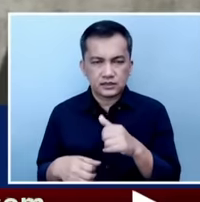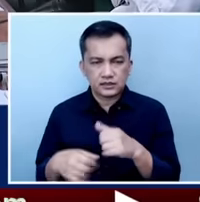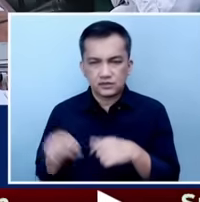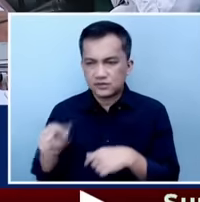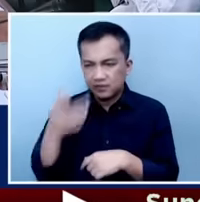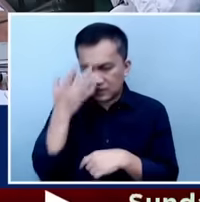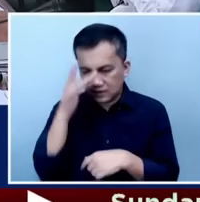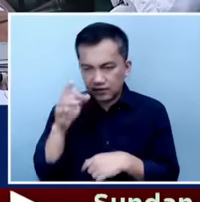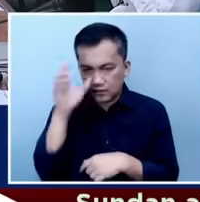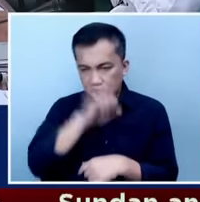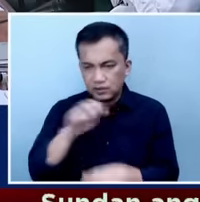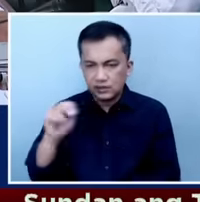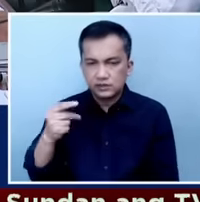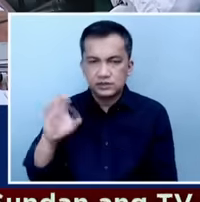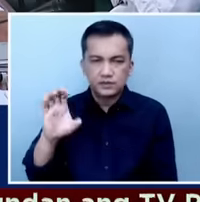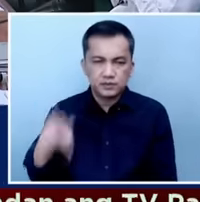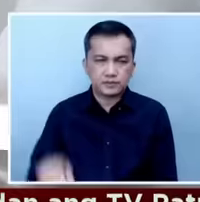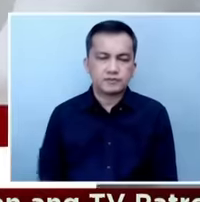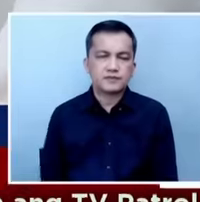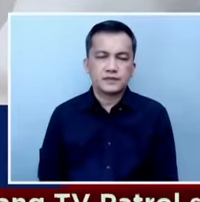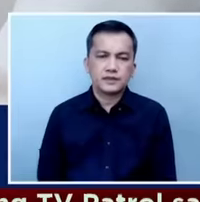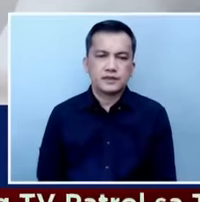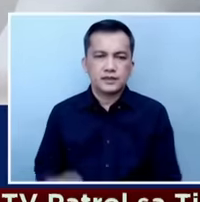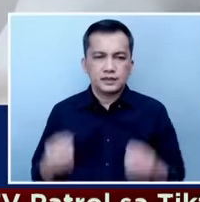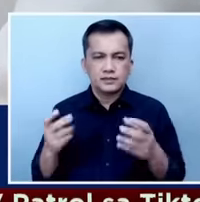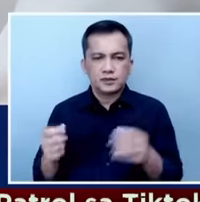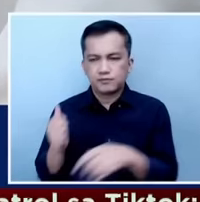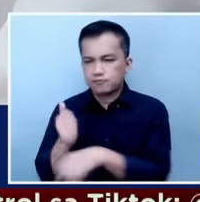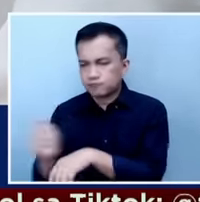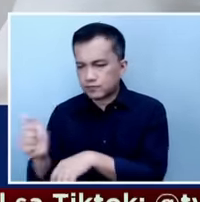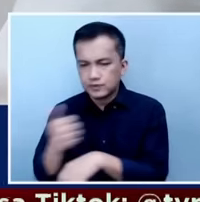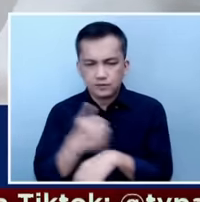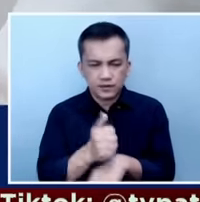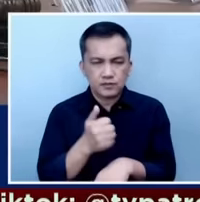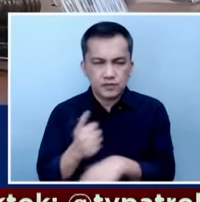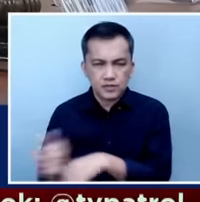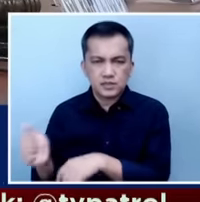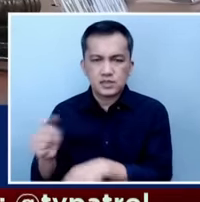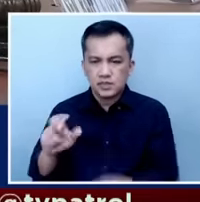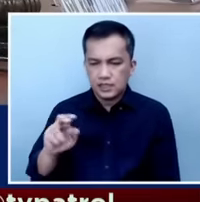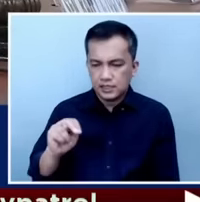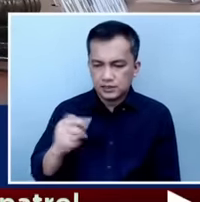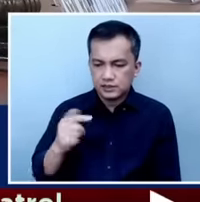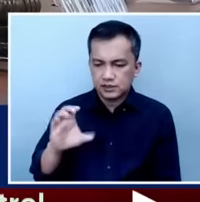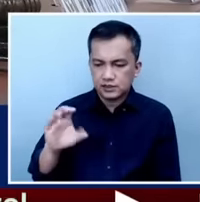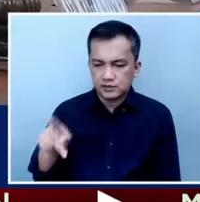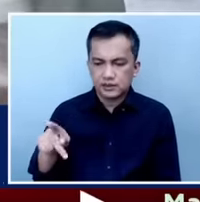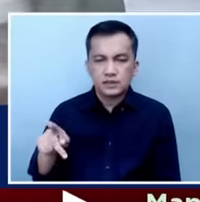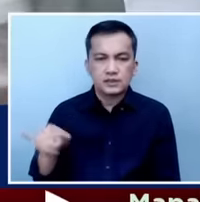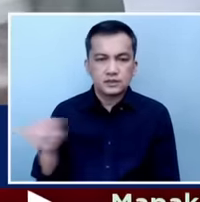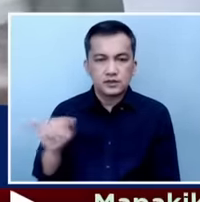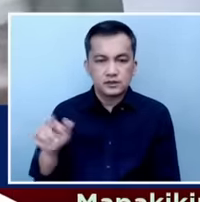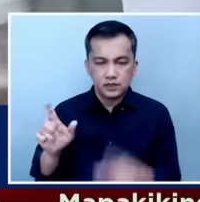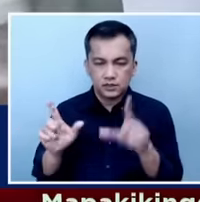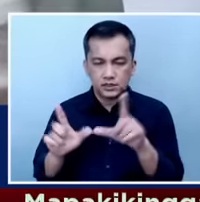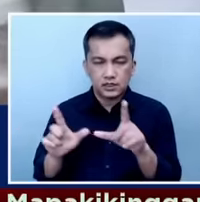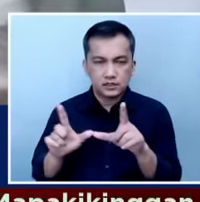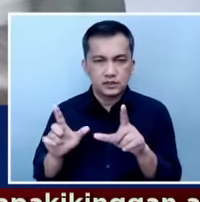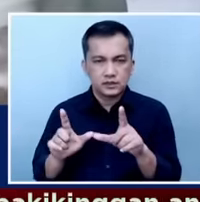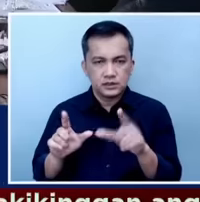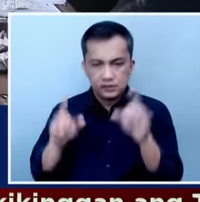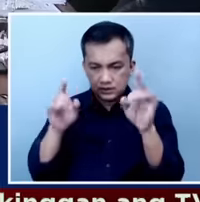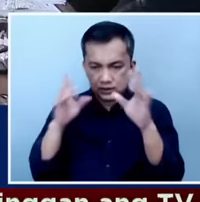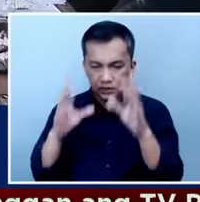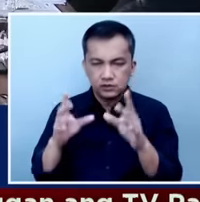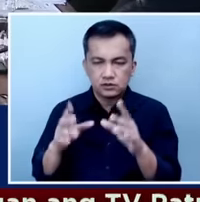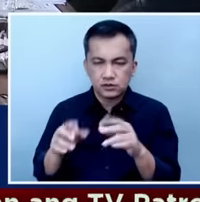NGCP. Kaliwat ka ng banat ang inaabot ngayon ng NGCP, pati ang prangkisa nila ay nanganganib na